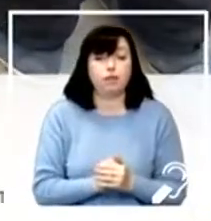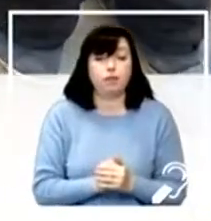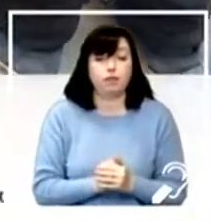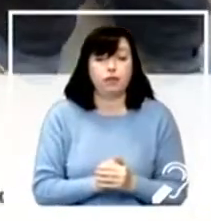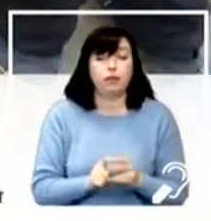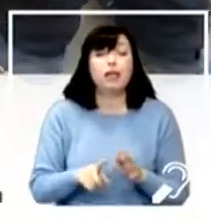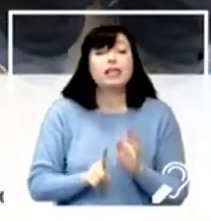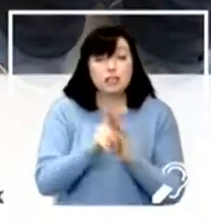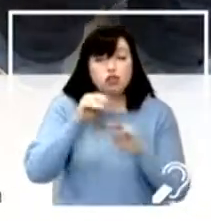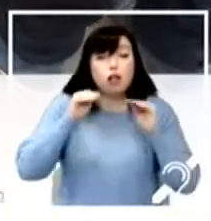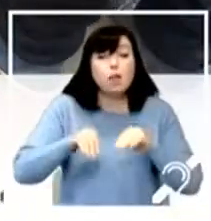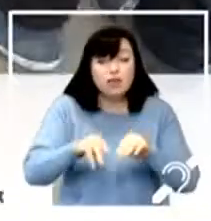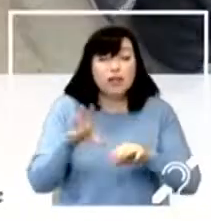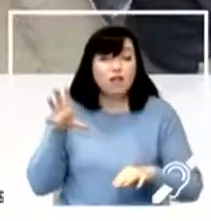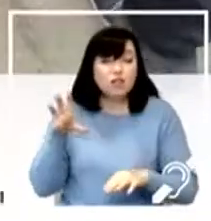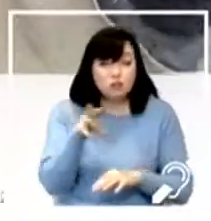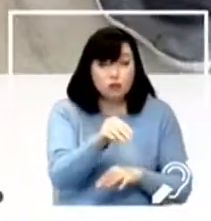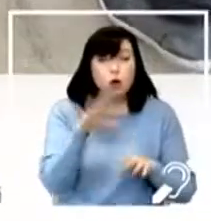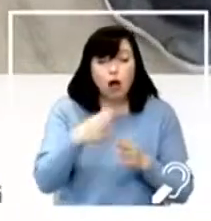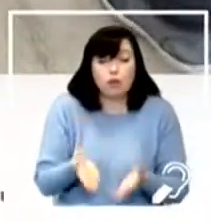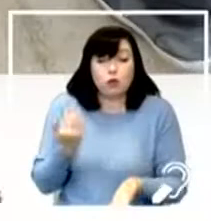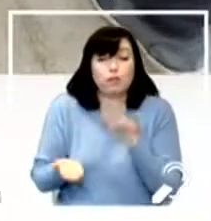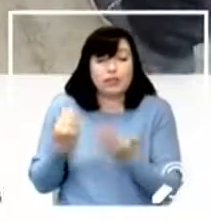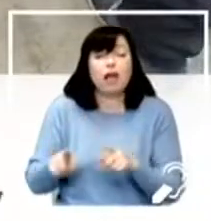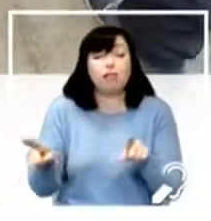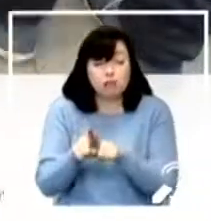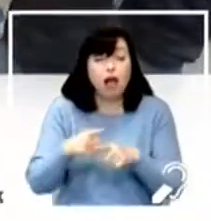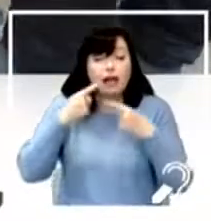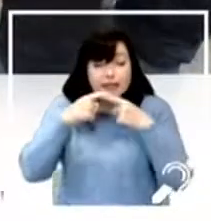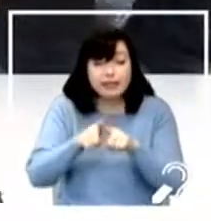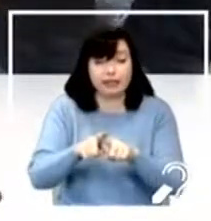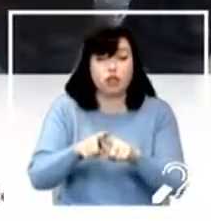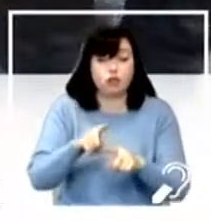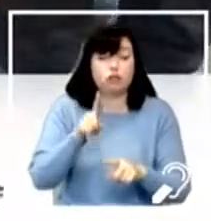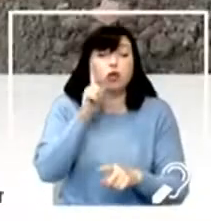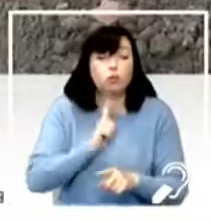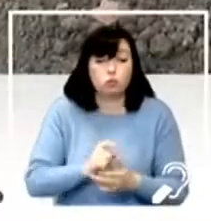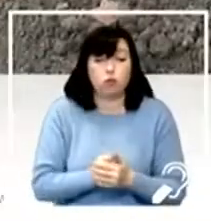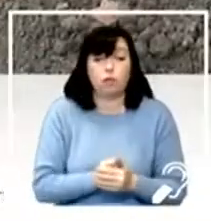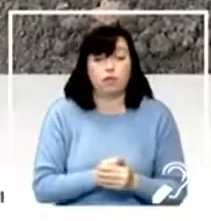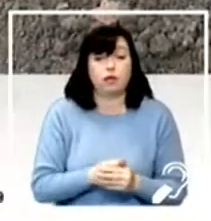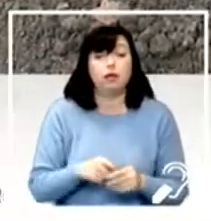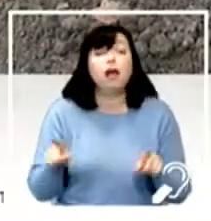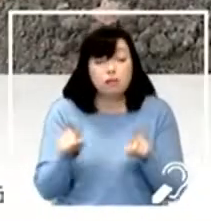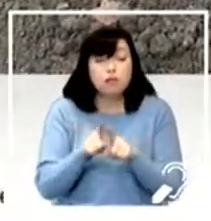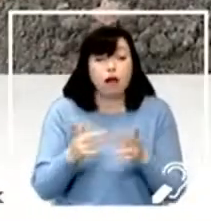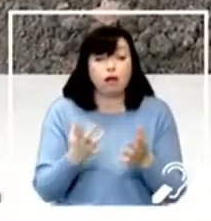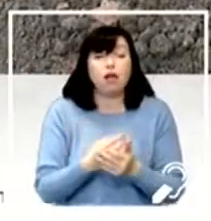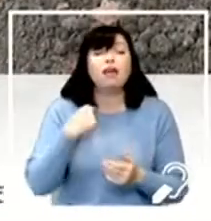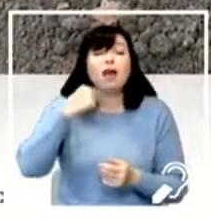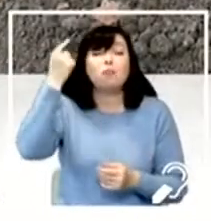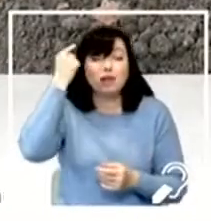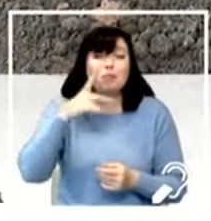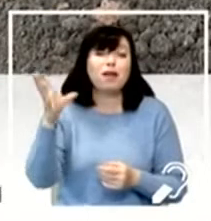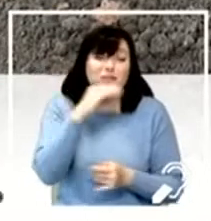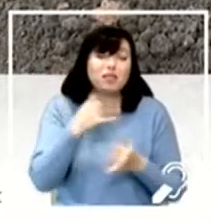tot pavajul, apoi a decapa porțiunea care este necesară pentru alveolă. Eu înțeleg că toți